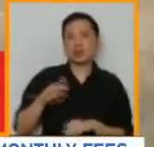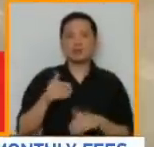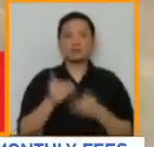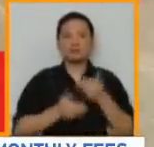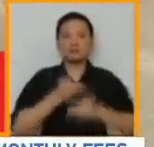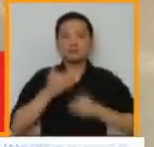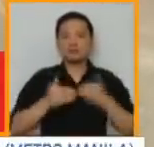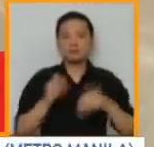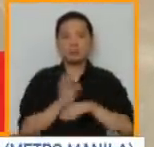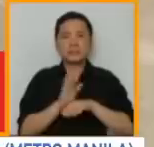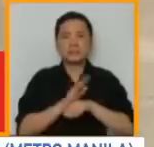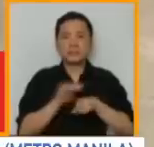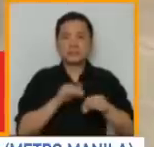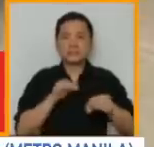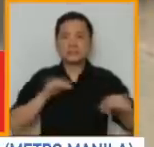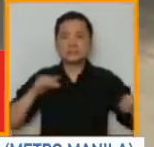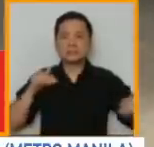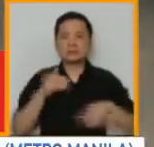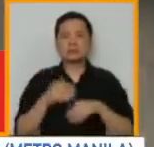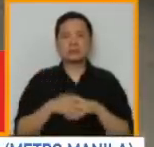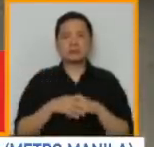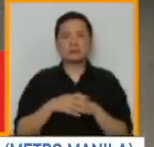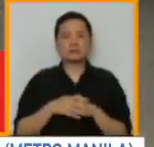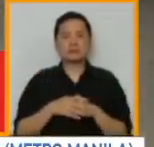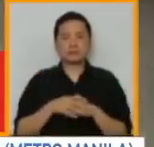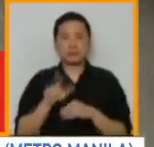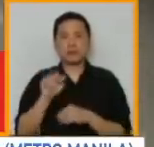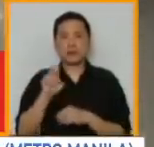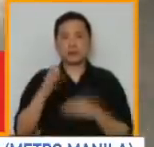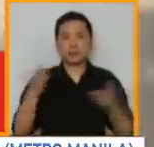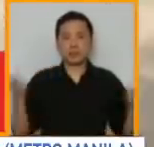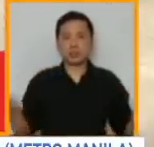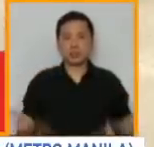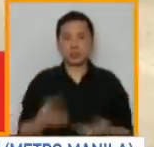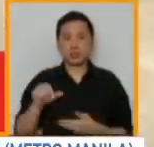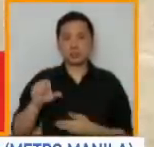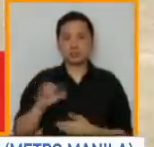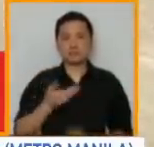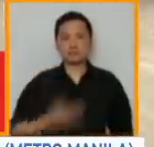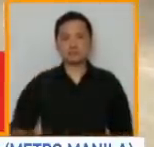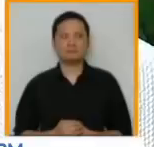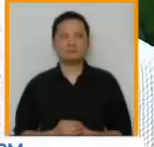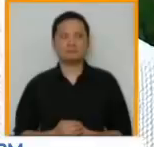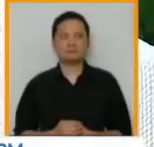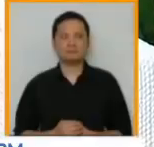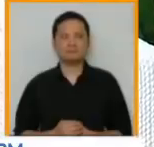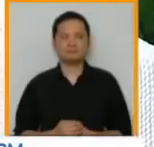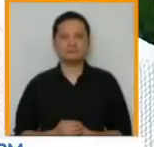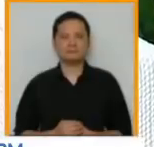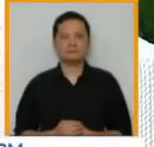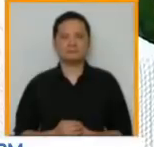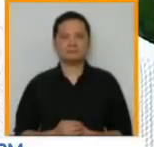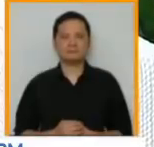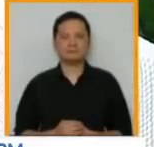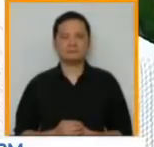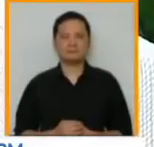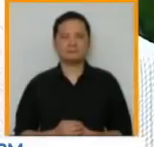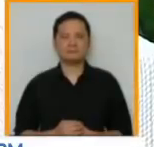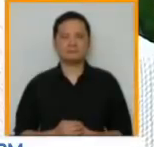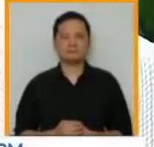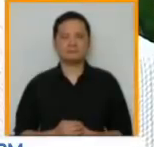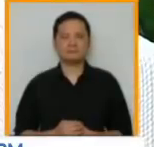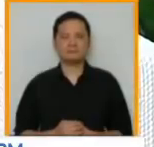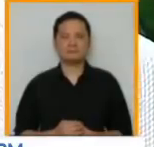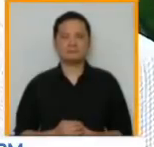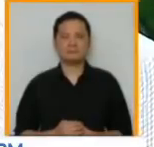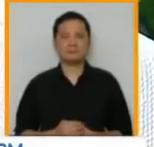papunta ng Philcoa. Live mula rin sa Commonwealth sa Quezon City, Bam Alegre, buong puso para sa Pilipino. Mapapanood na muli sa TV si